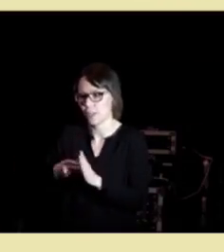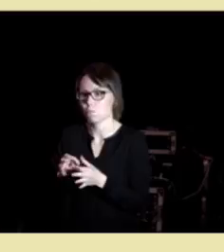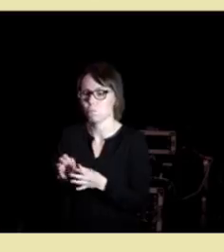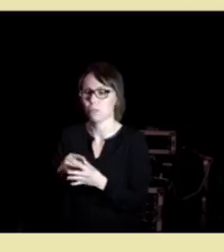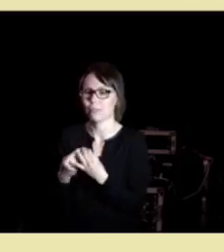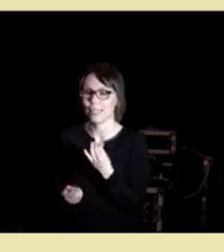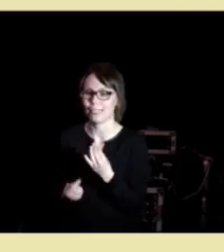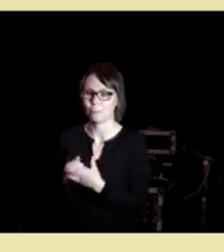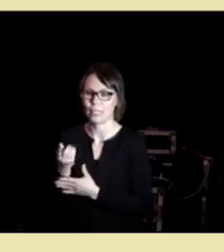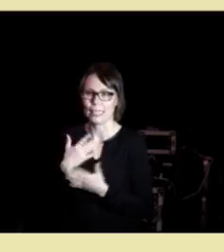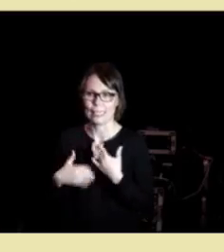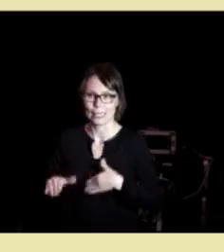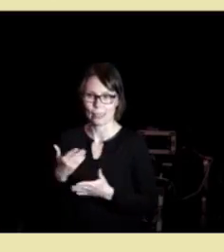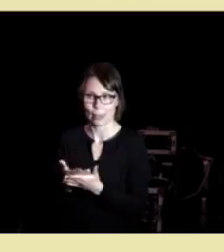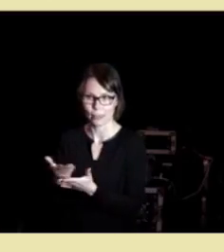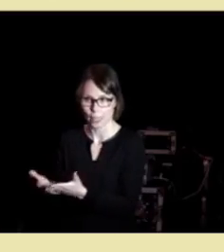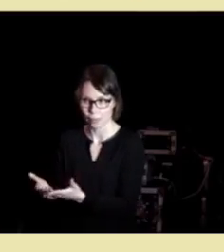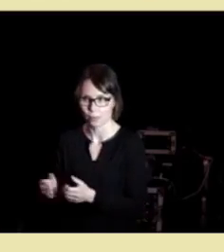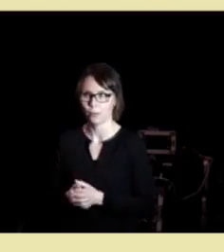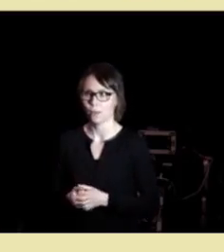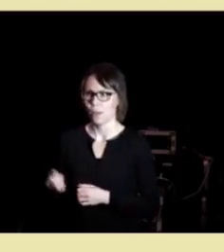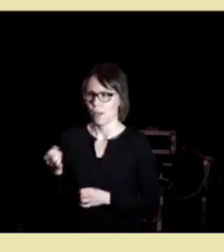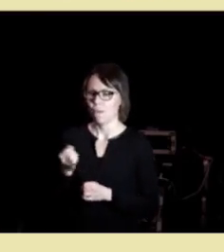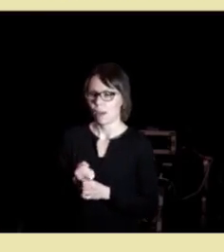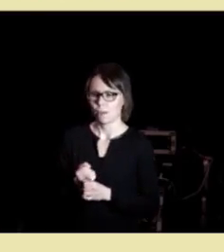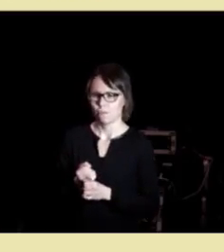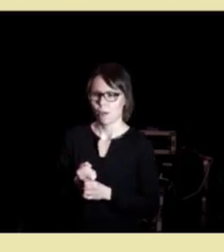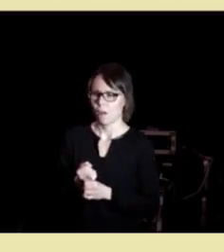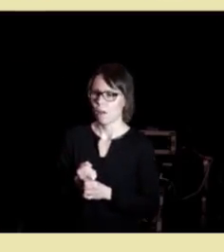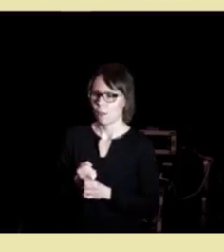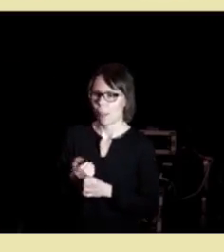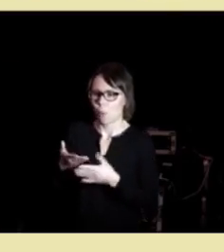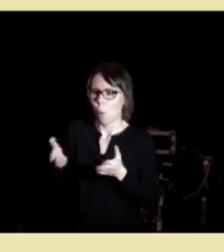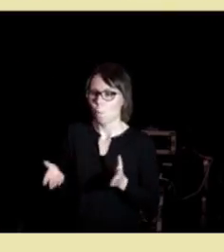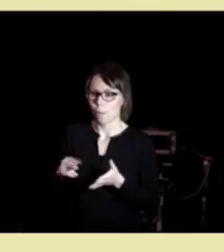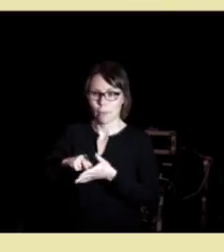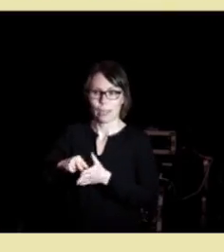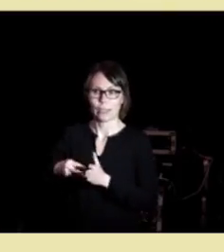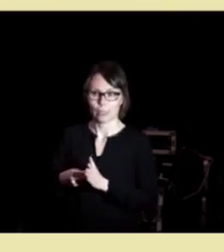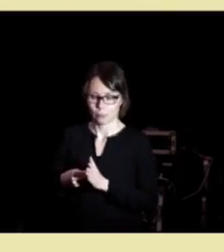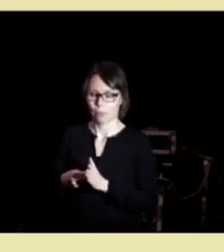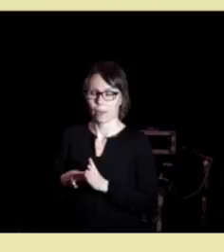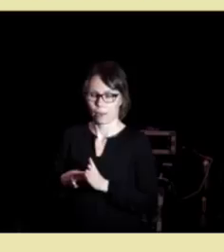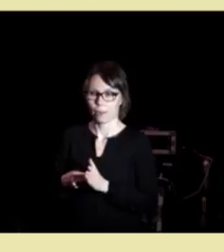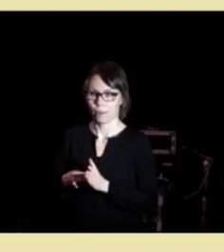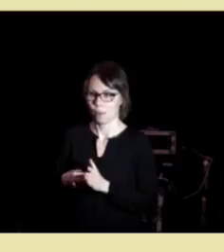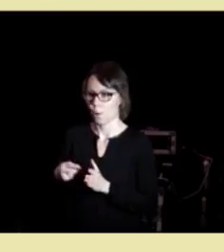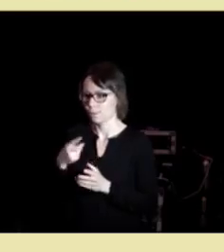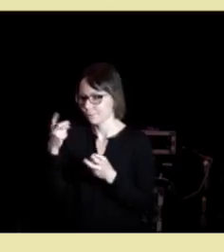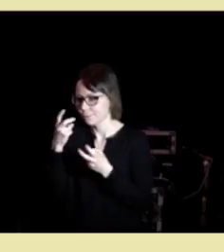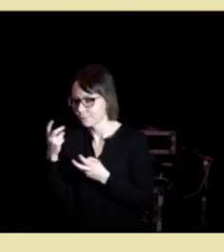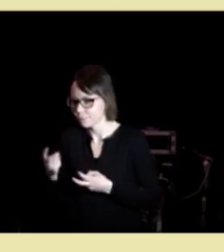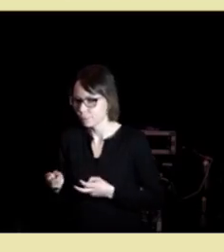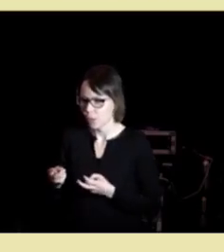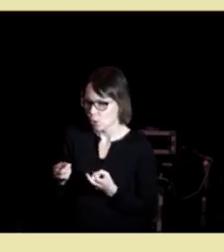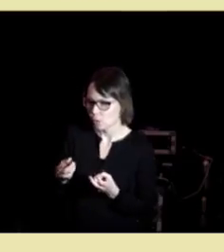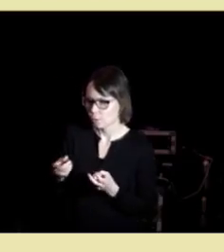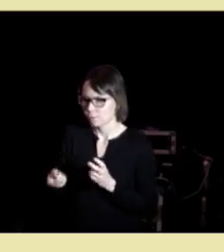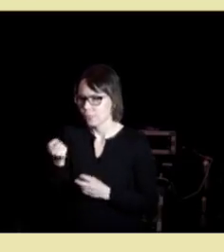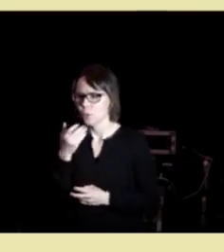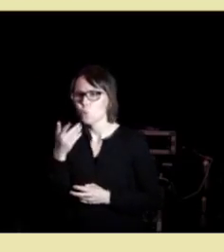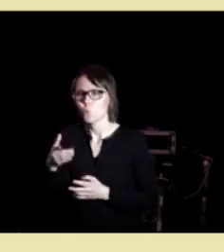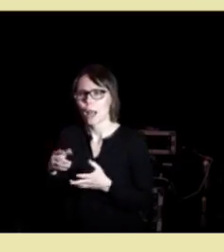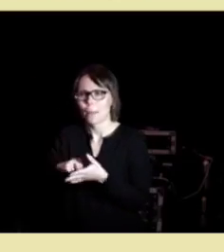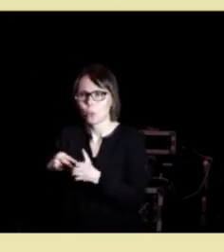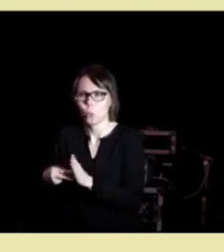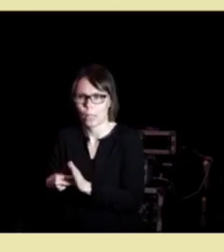prioritering i spesialisthelsetjenesten. Det er i hvert fall en åpen mekanisme hvor vi leter etter de gode metodene.